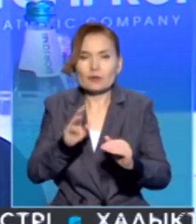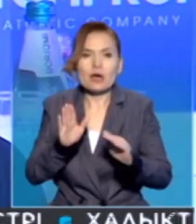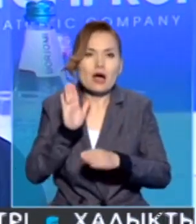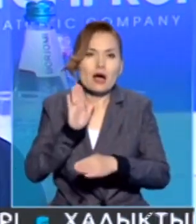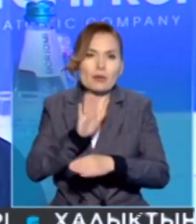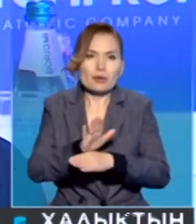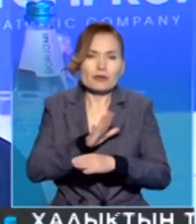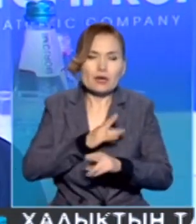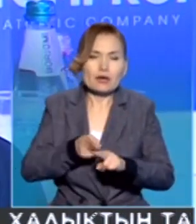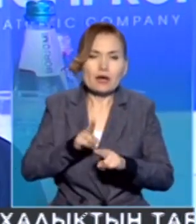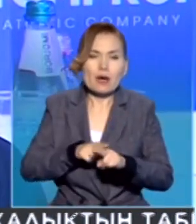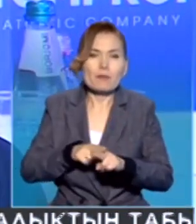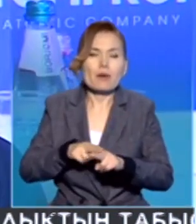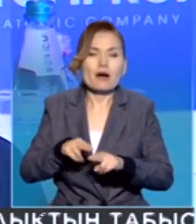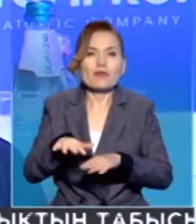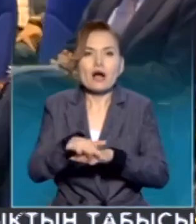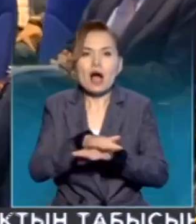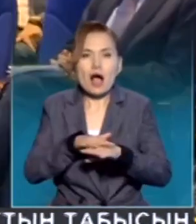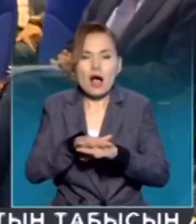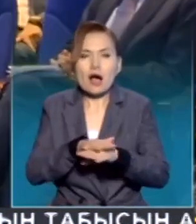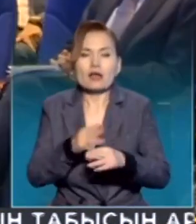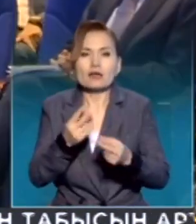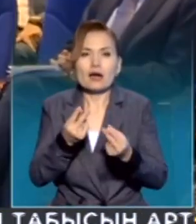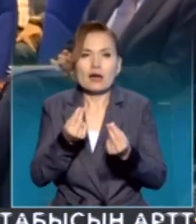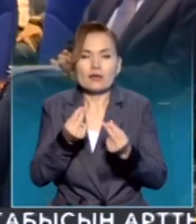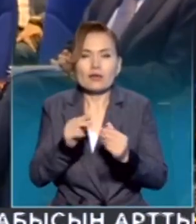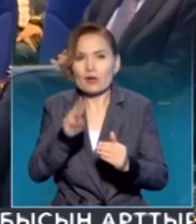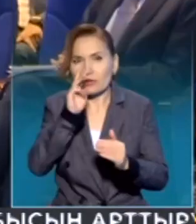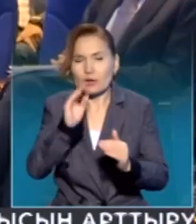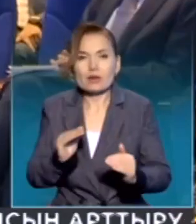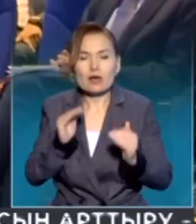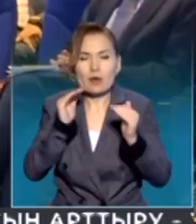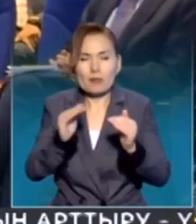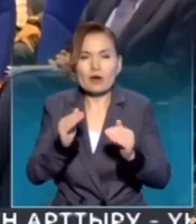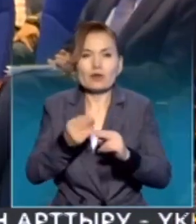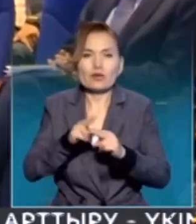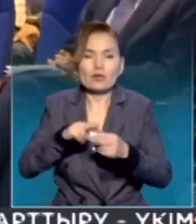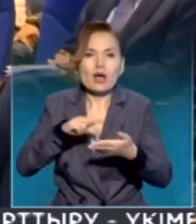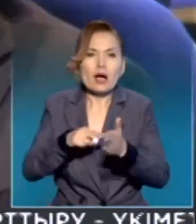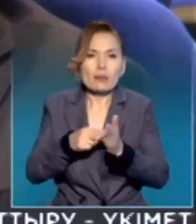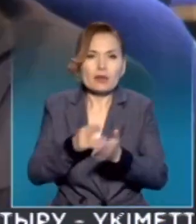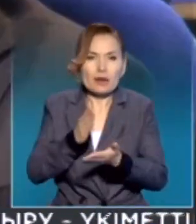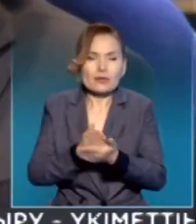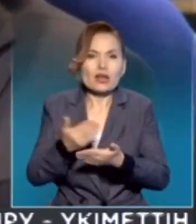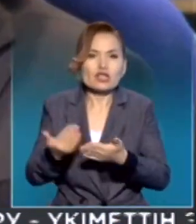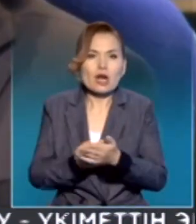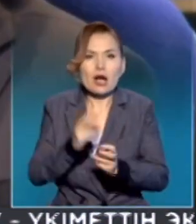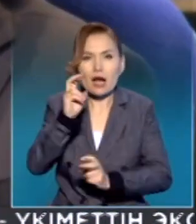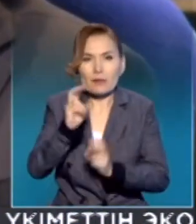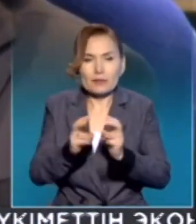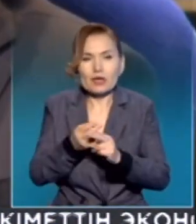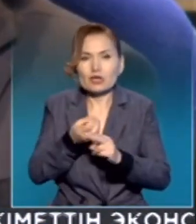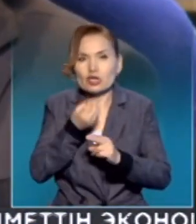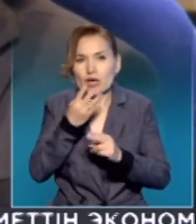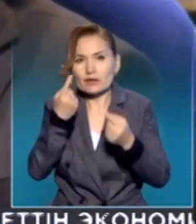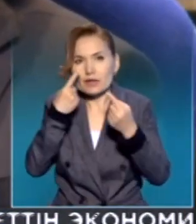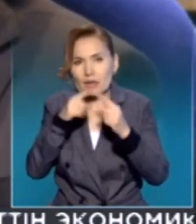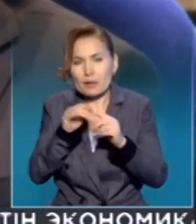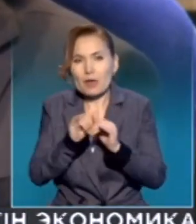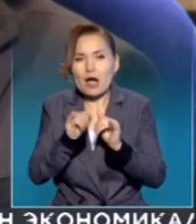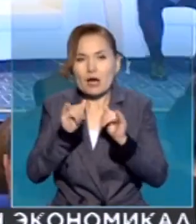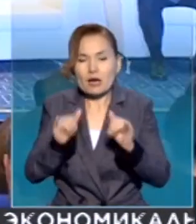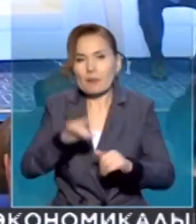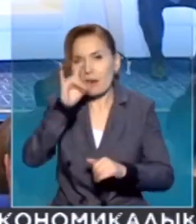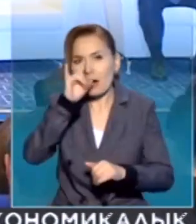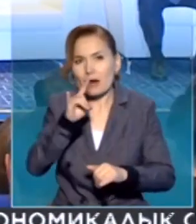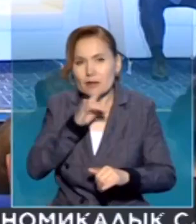төрағалығымен халық табысын арттыру кешенді жоспарын іске асыру жолдары таныстырылды. Ералы Тоғжанов жаңа кәсіпорындар мен тың технологияларды